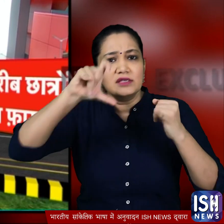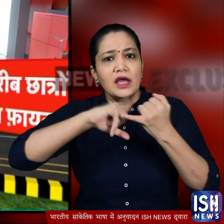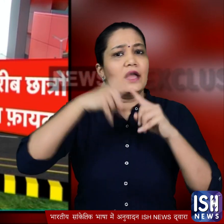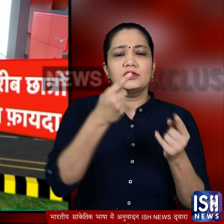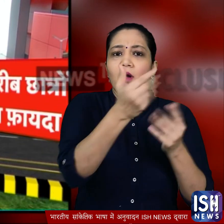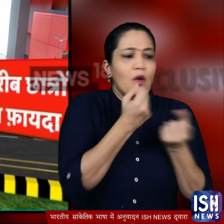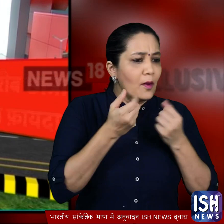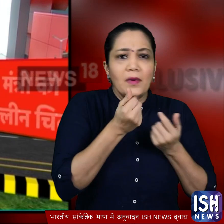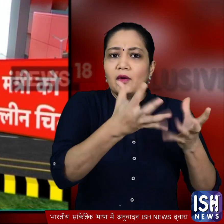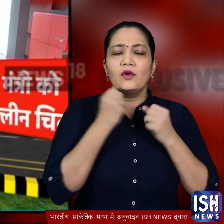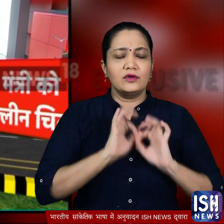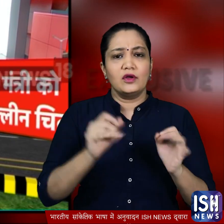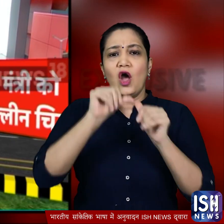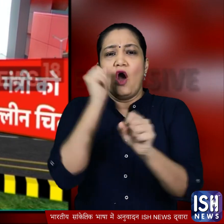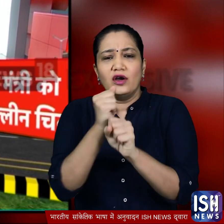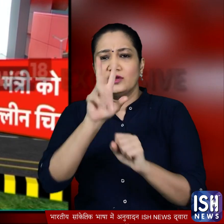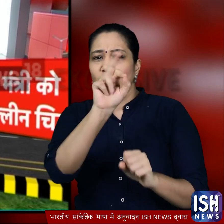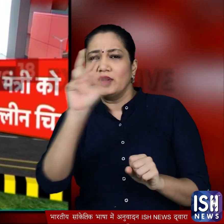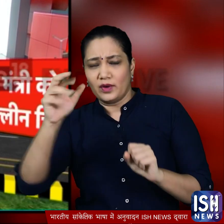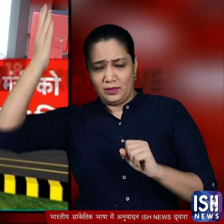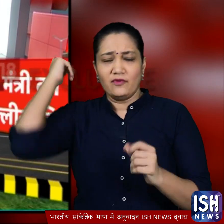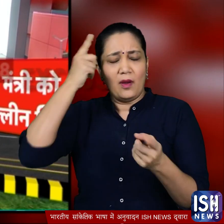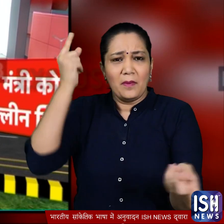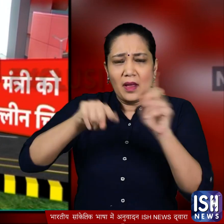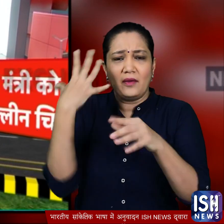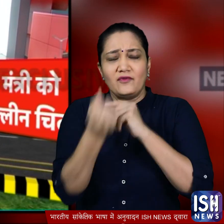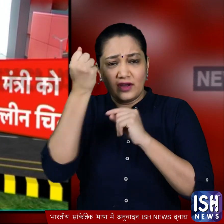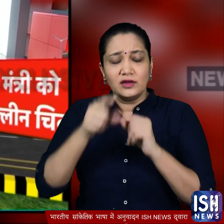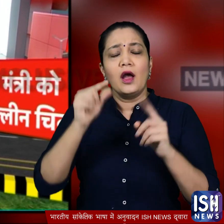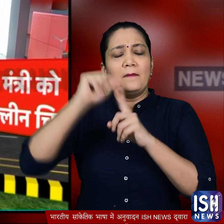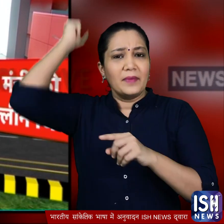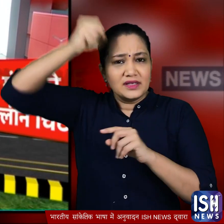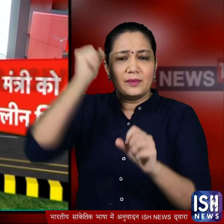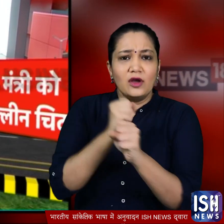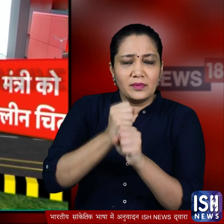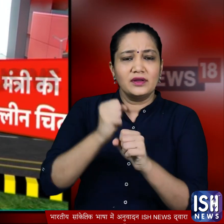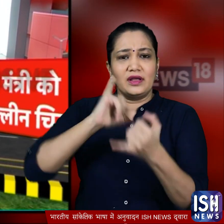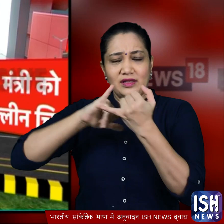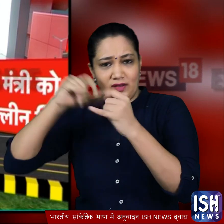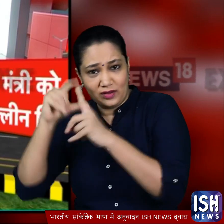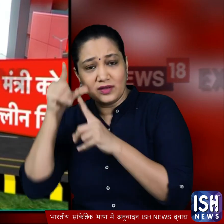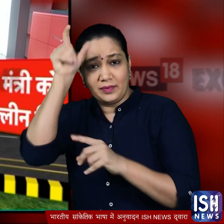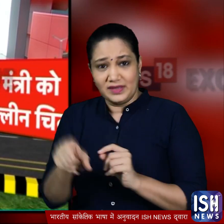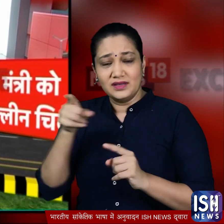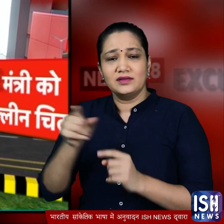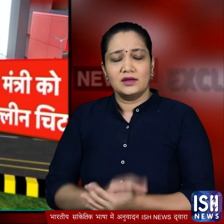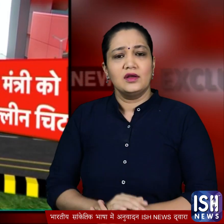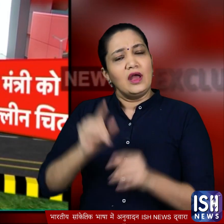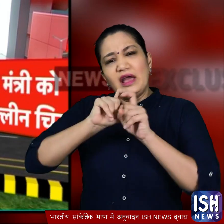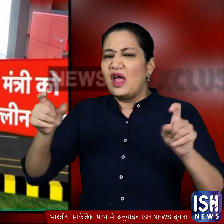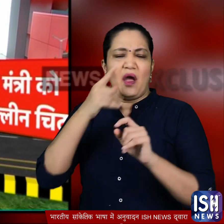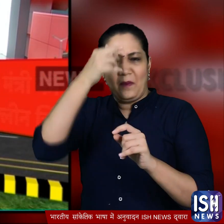पाई। हालांकि अगस्त 2020 में सामने आए इस घोटाले में पंजाब सरकार कैबिनेट मंत्री साधु सिंह धर्मसोत को क्लीन चिट दे